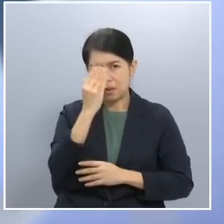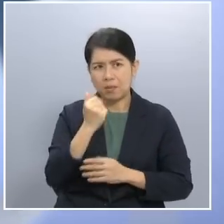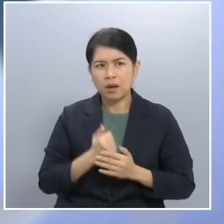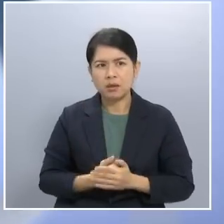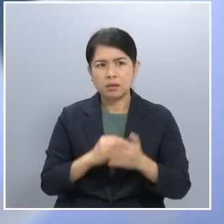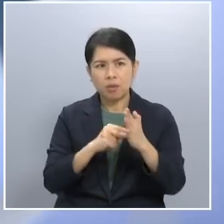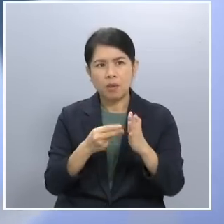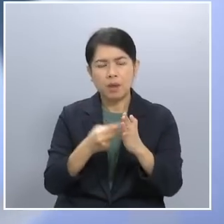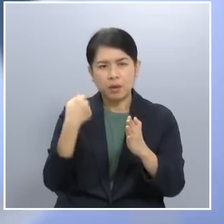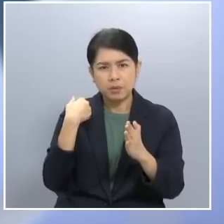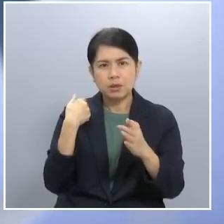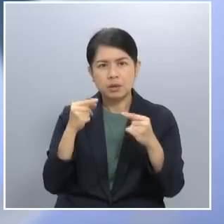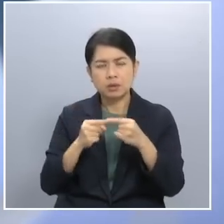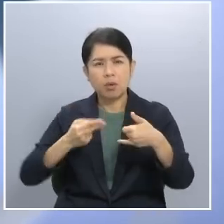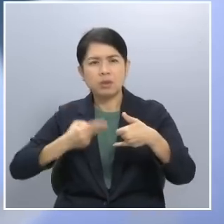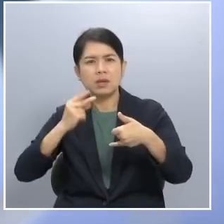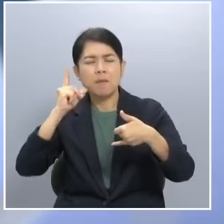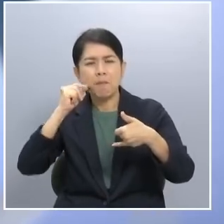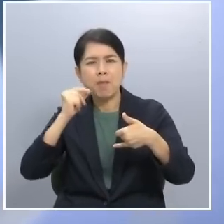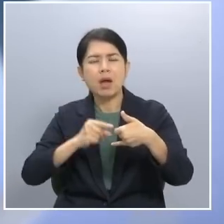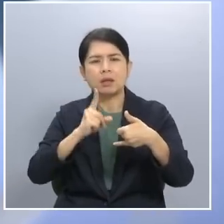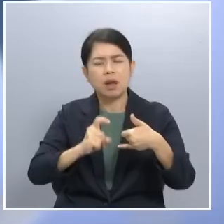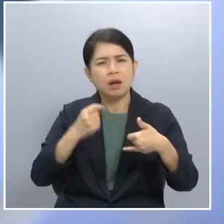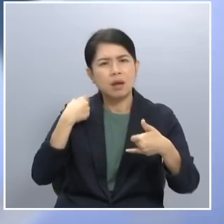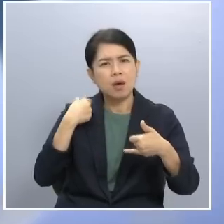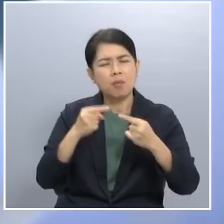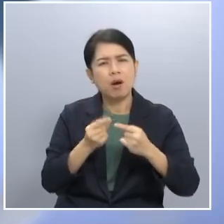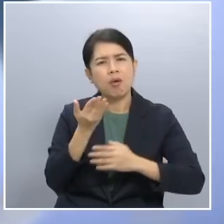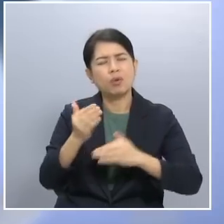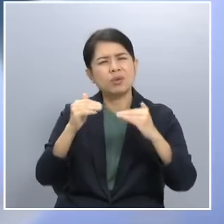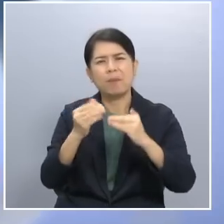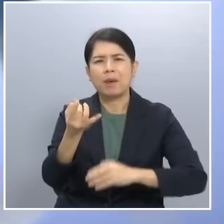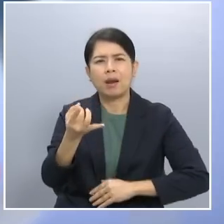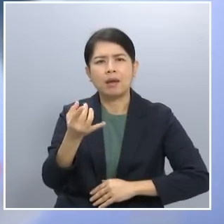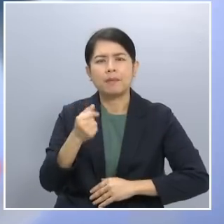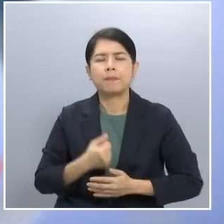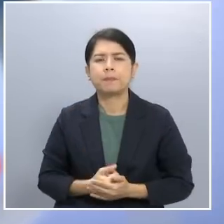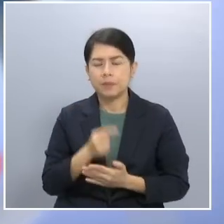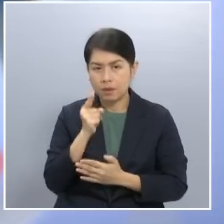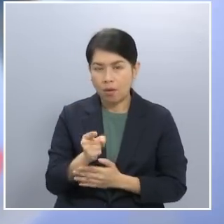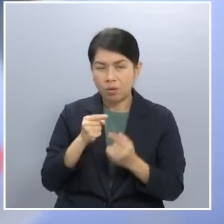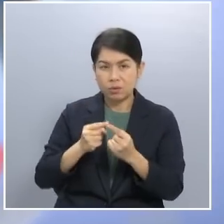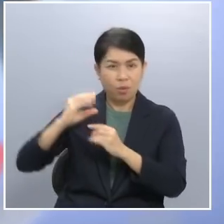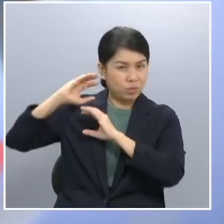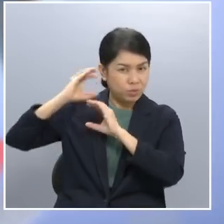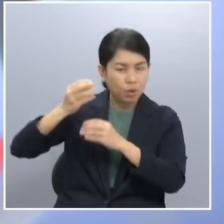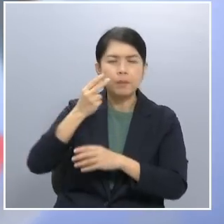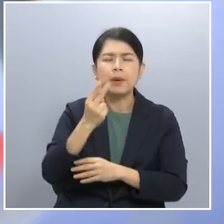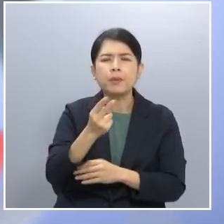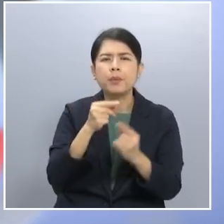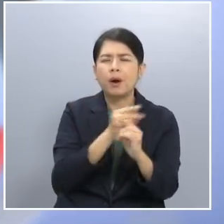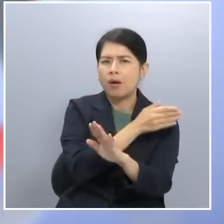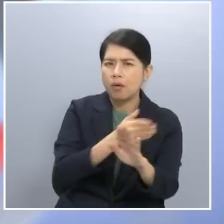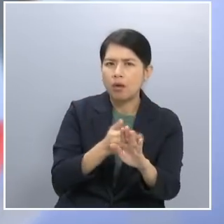แล้วก็มีเครื่องหมายคำถาม เพราะฉะนั้นที่สำคัญที่สุดอันนี้คือมันต้องย้อนกลับไปถามเรื่องของกรมบังคับ